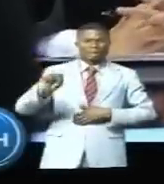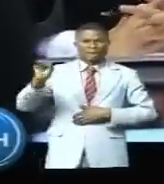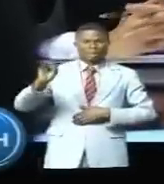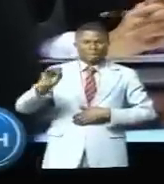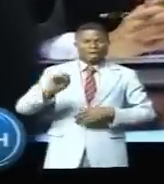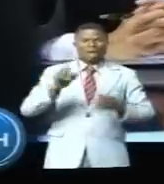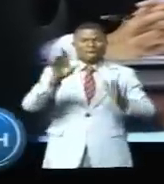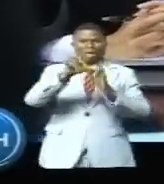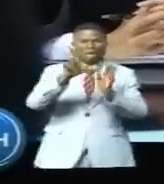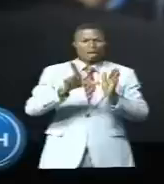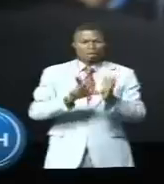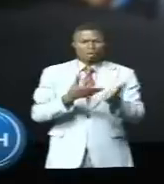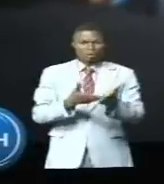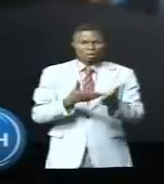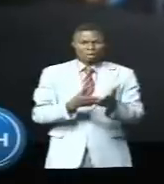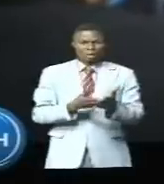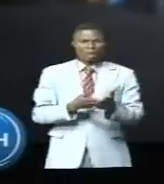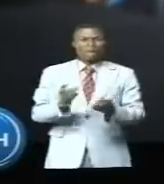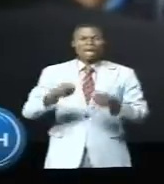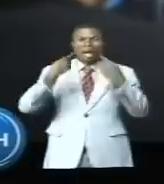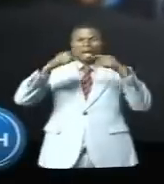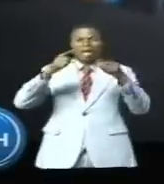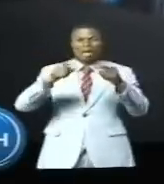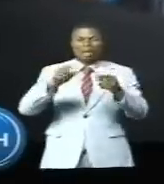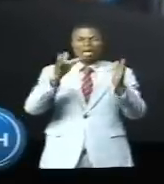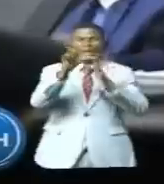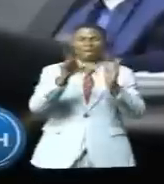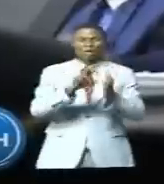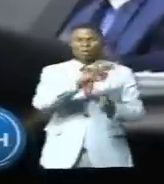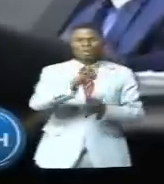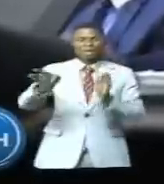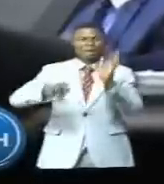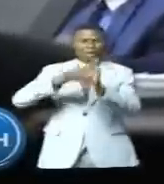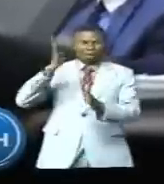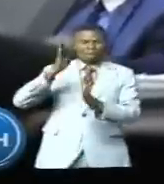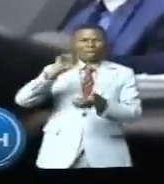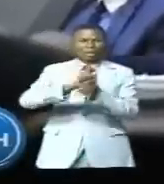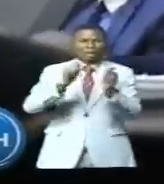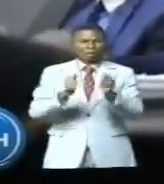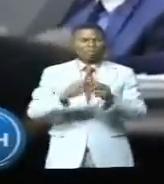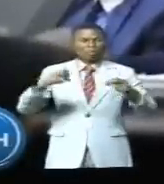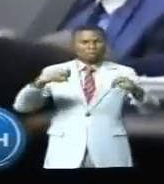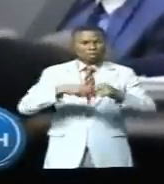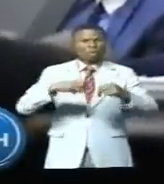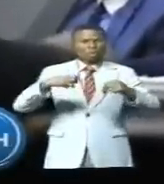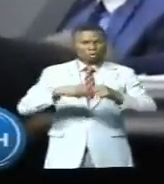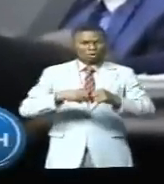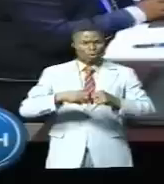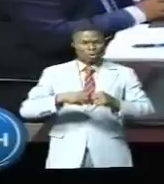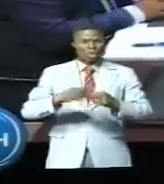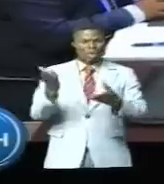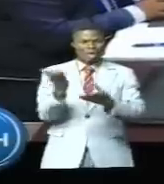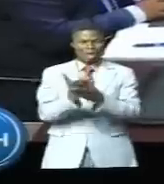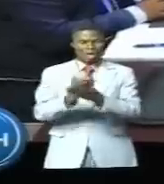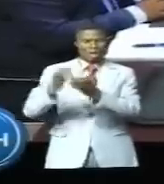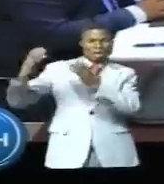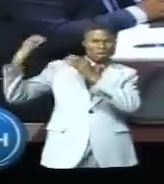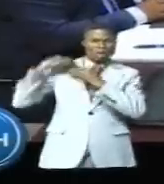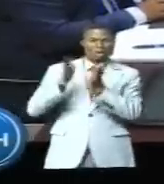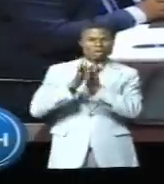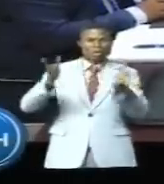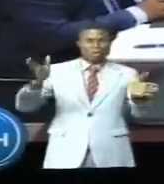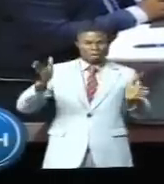procédure en la matière relevée dans la loi de 2014 relative au secteur de l'électricité et le cahier des charges générales